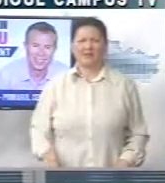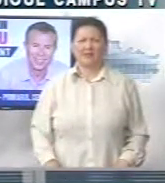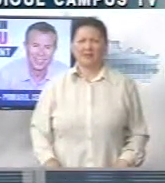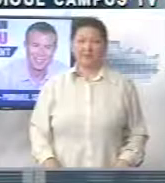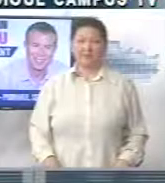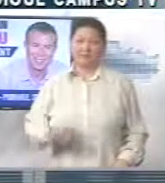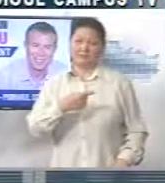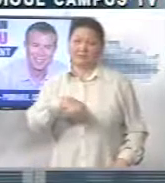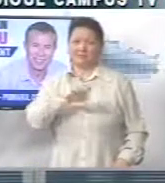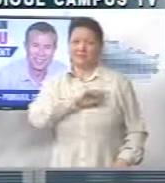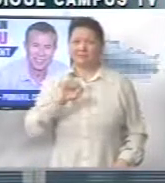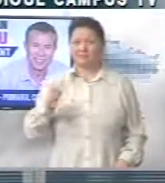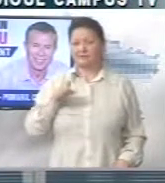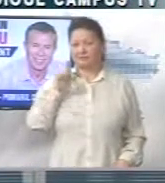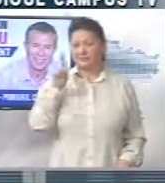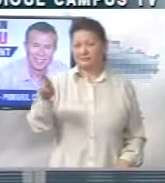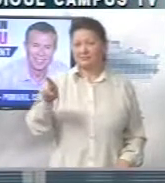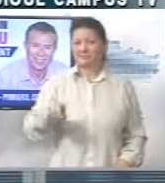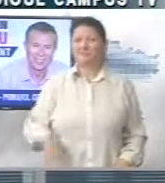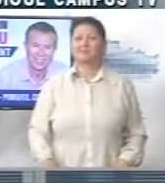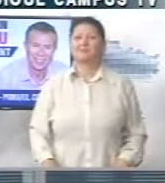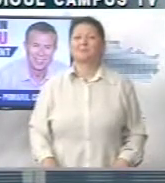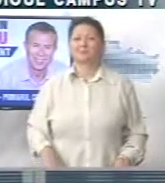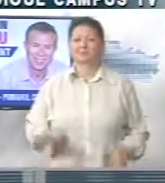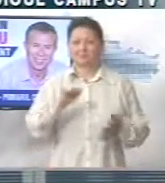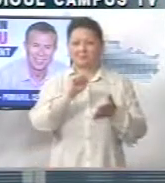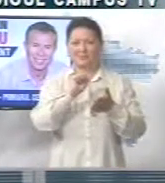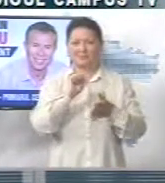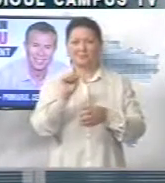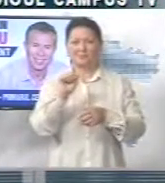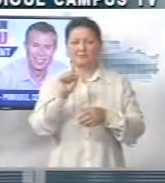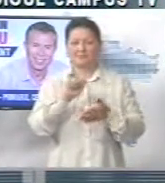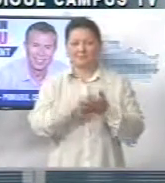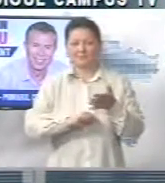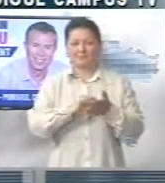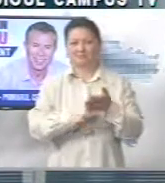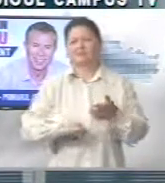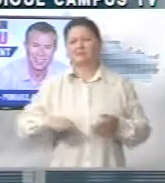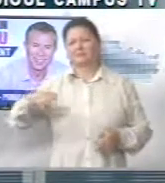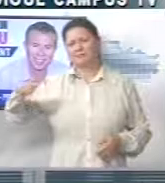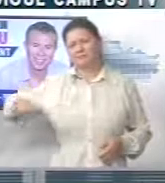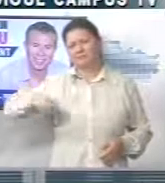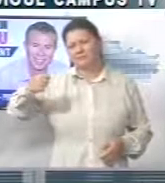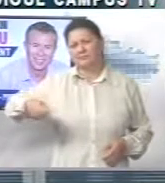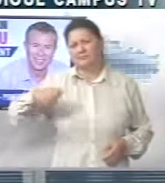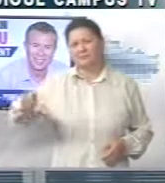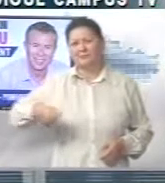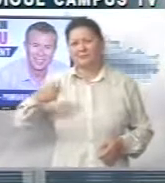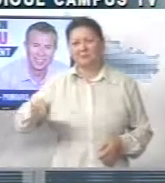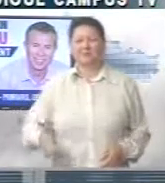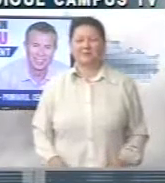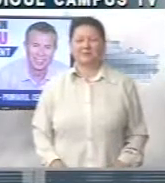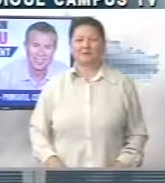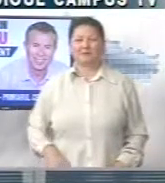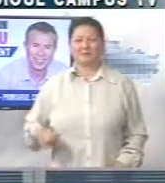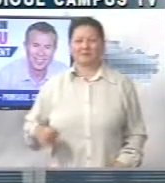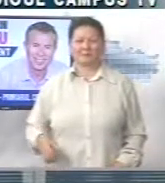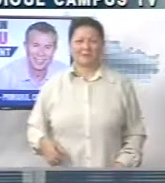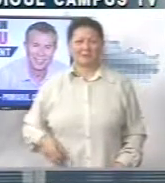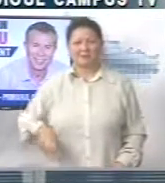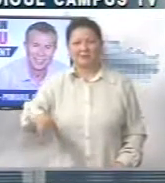martor și dumneavoastră ca jurnalist când mergeam cu pompierii, cu ISU, cu vitanjele, cu